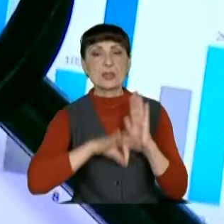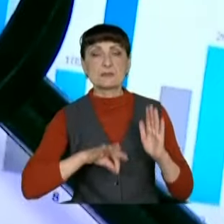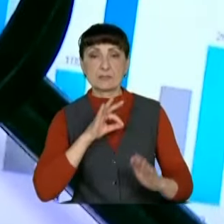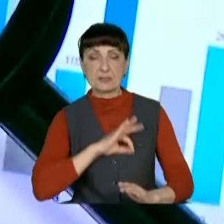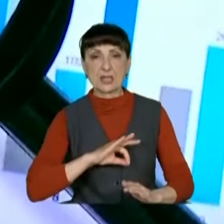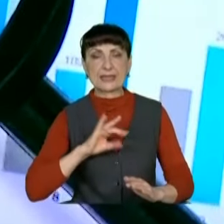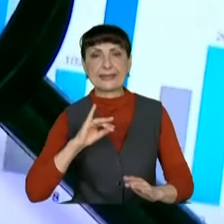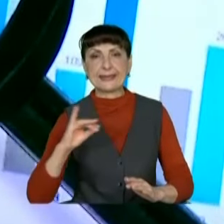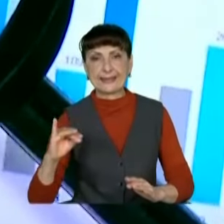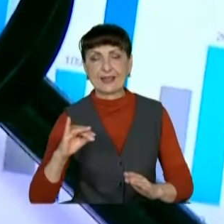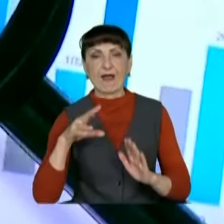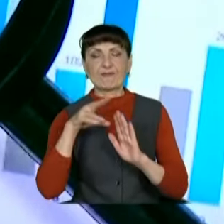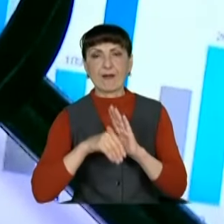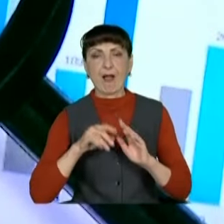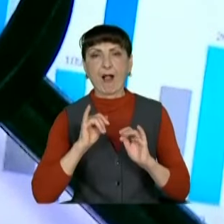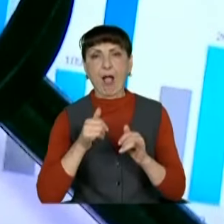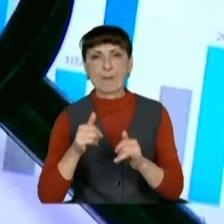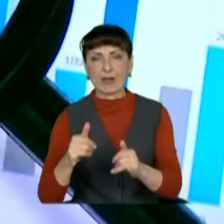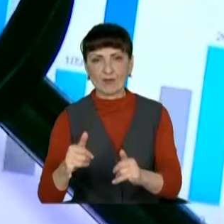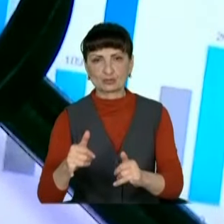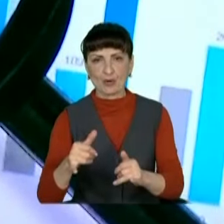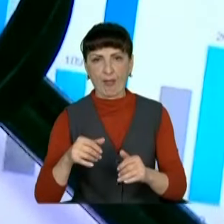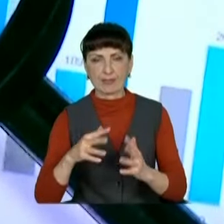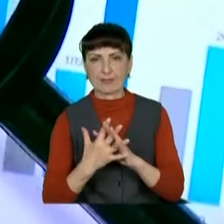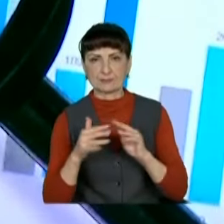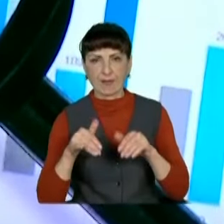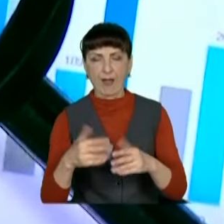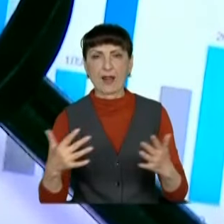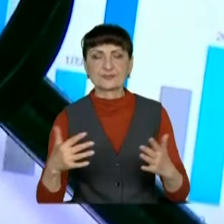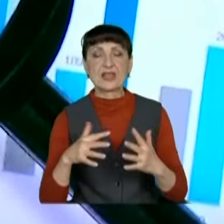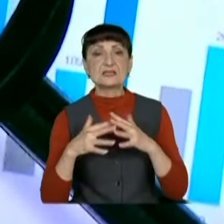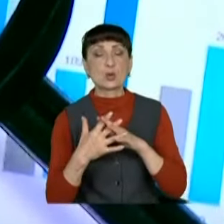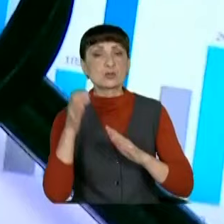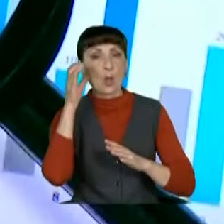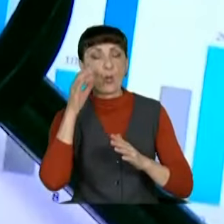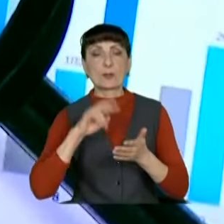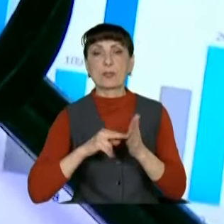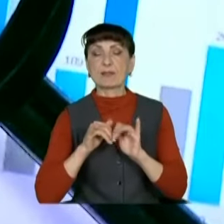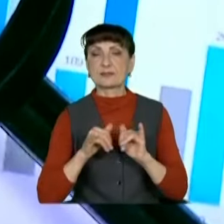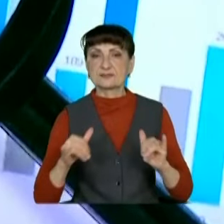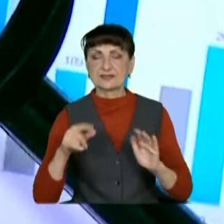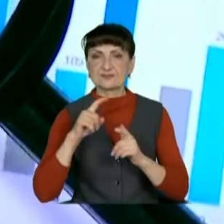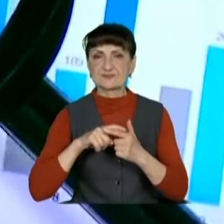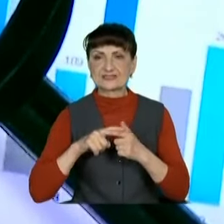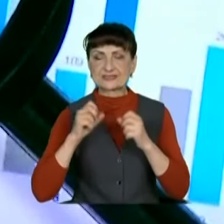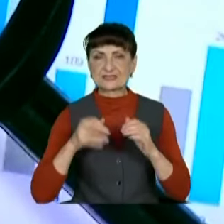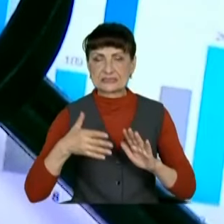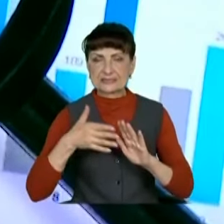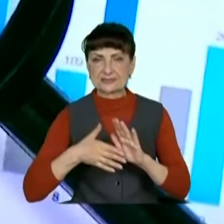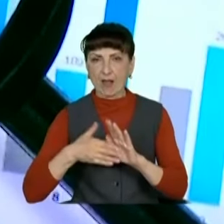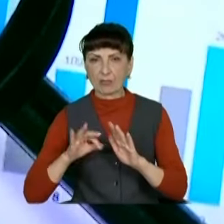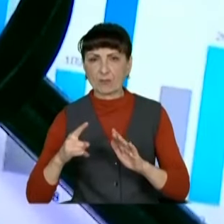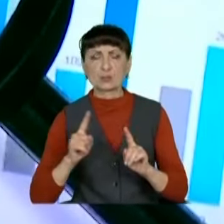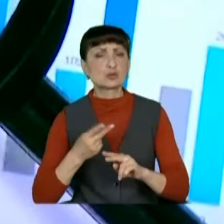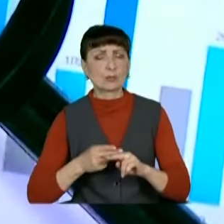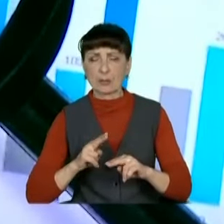в процессе капельного орошения сельхозкультур. Вместе с тем сельхознауку намерены развивать при помощи форсайтных исследований. Что это